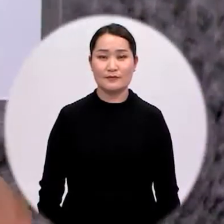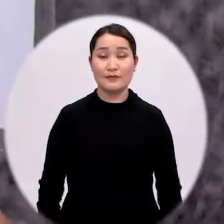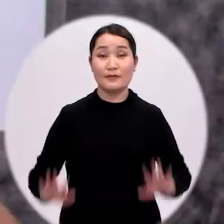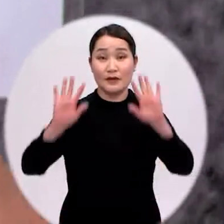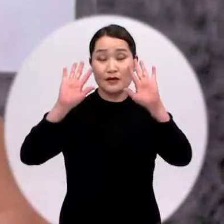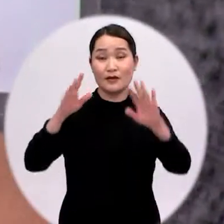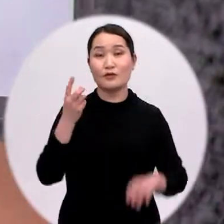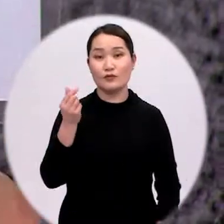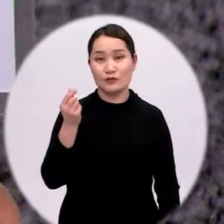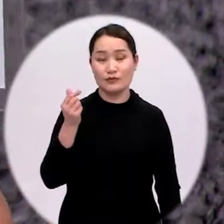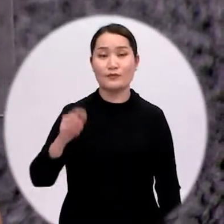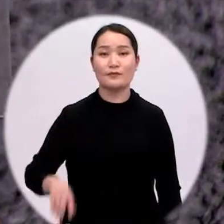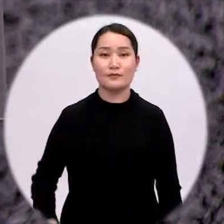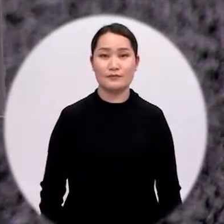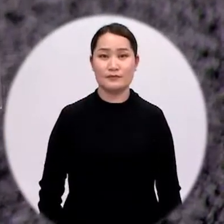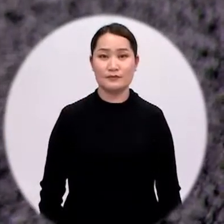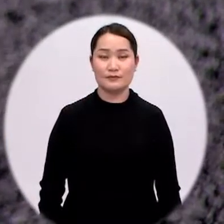За, энэ бол 10 төгрөг.